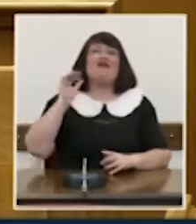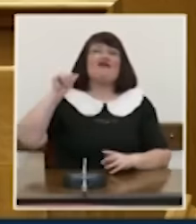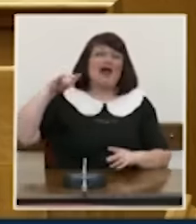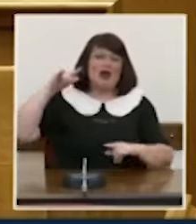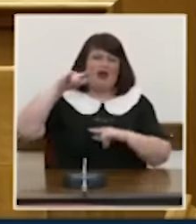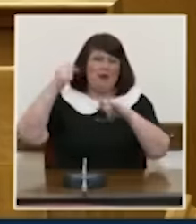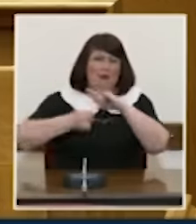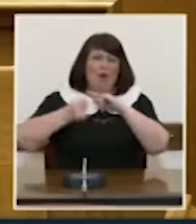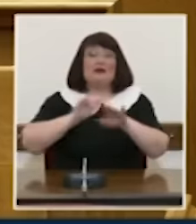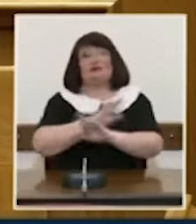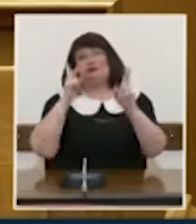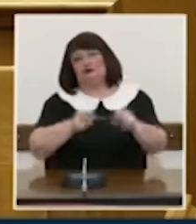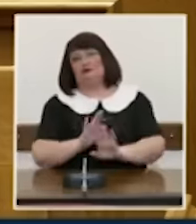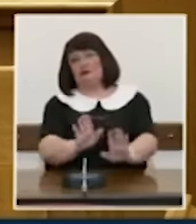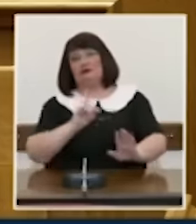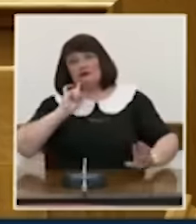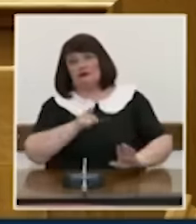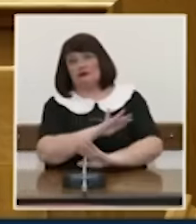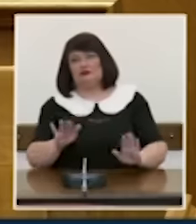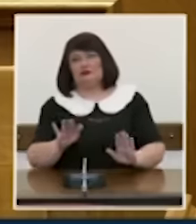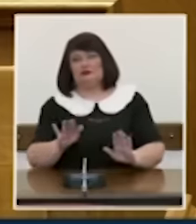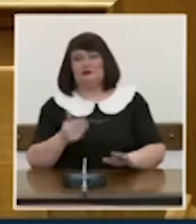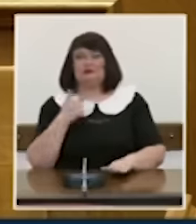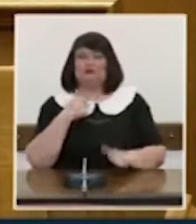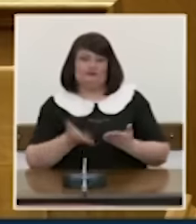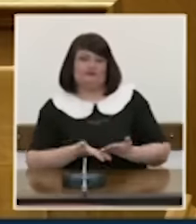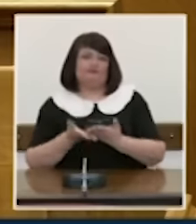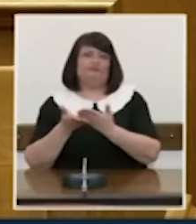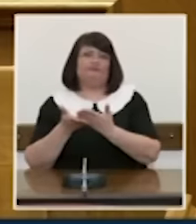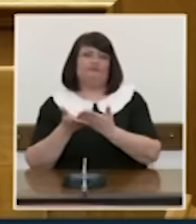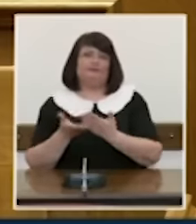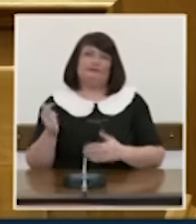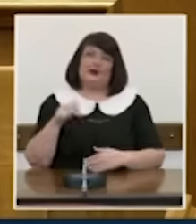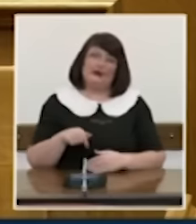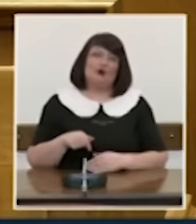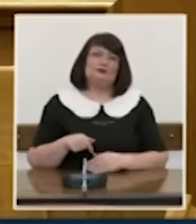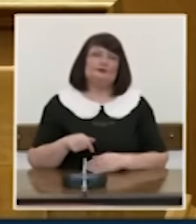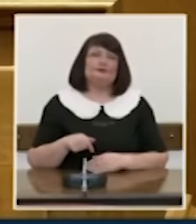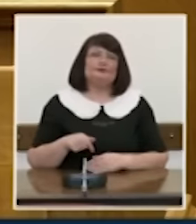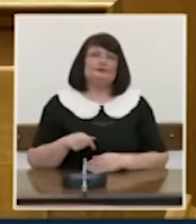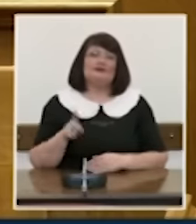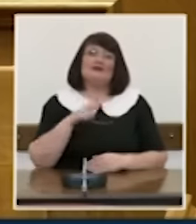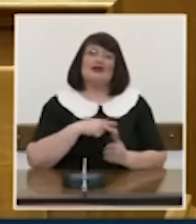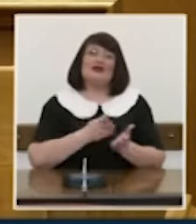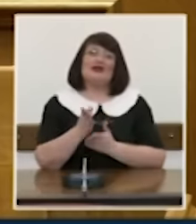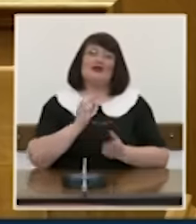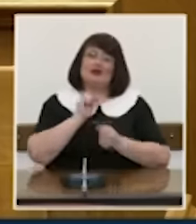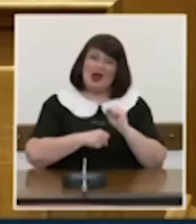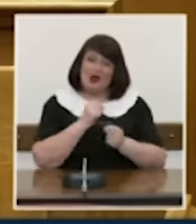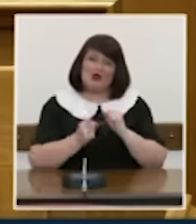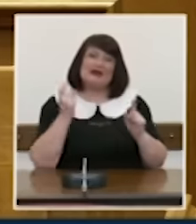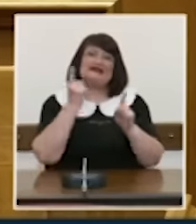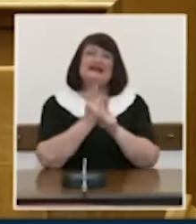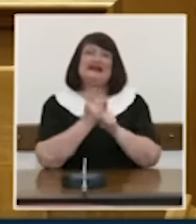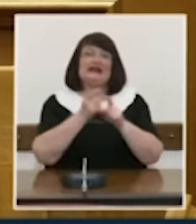Επίσης, είμαστε δίπλα παρόντες στους δίκαιους αγώνες, ειδικά των υγειονομικών